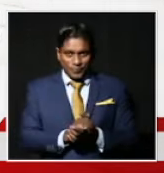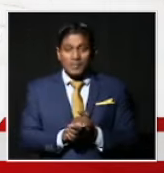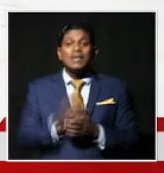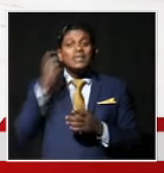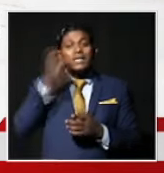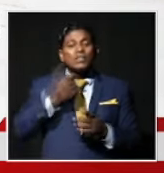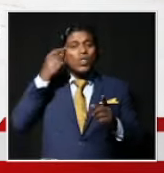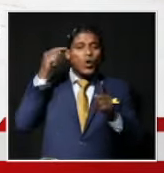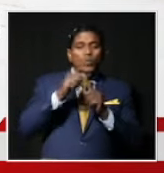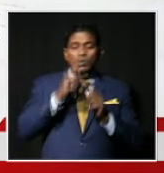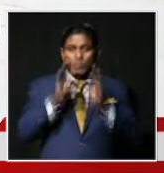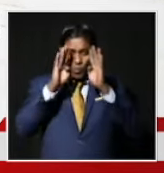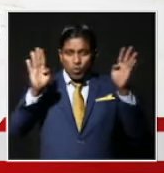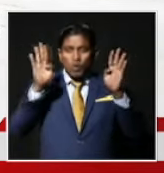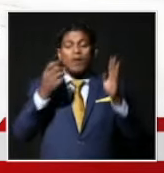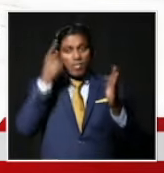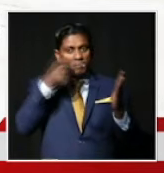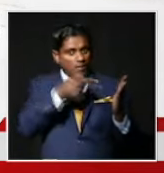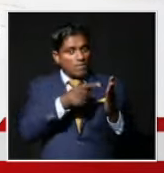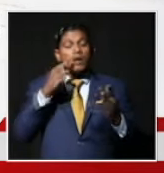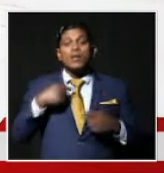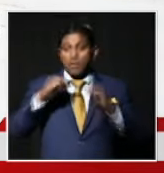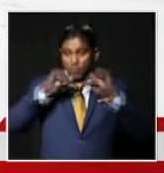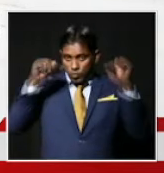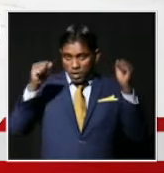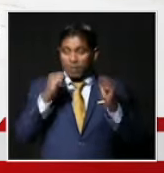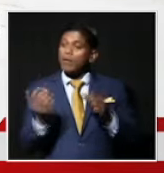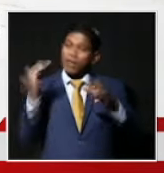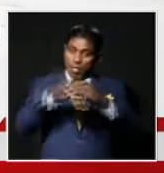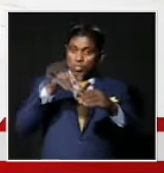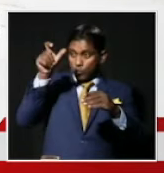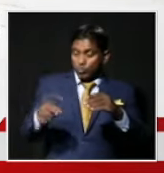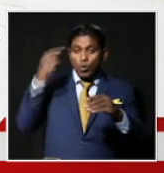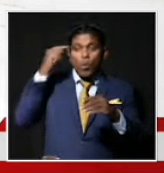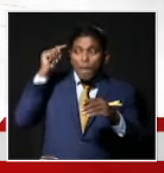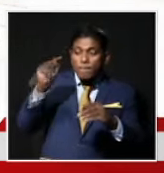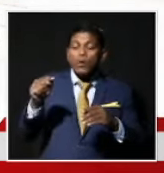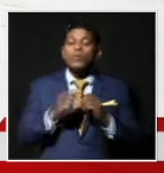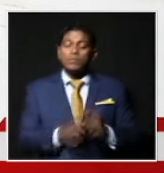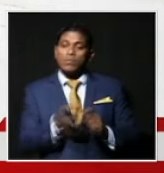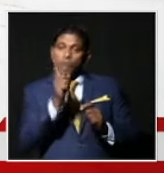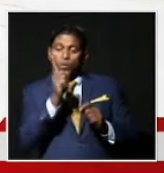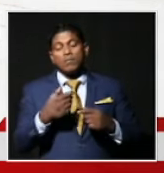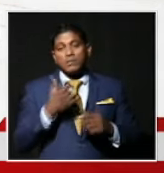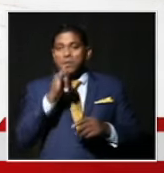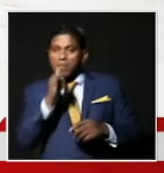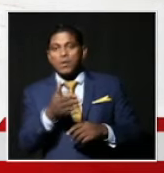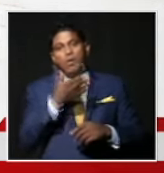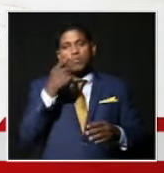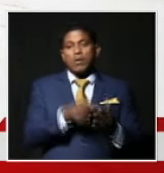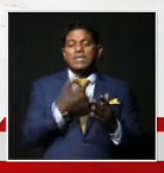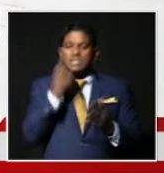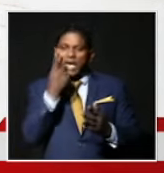පිළිබඳව පැවති පුළුල් වර්ධන නිරූපණයේ හේතුවෙන් විරෝධතාවයකට සහභාගී වන අයෙකුට එරෙහිව පවා ක්‍රියාමාර්ග ගැනීමට අවස්ථාවක් ලැබීම